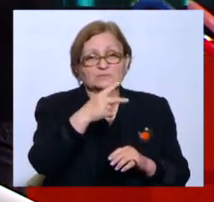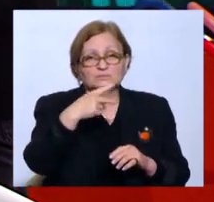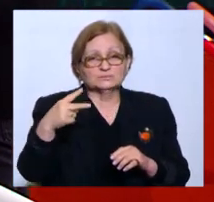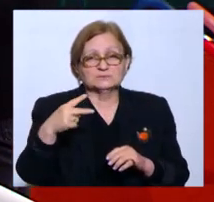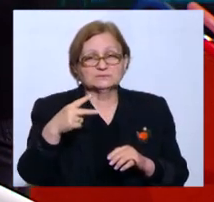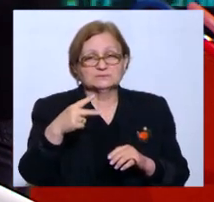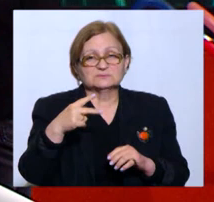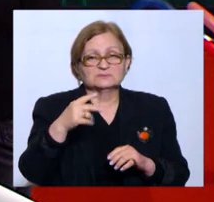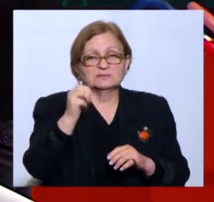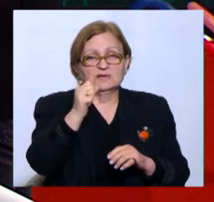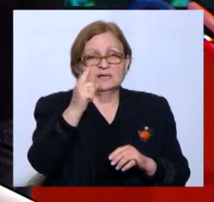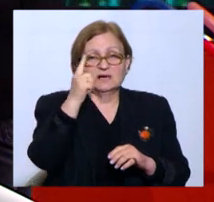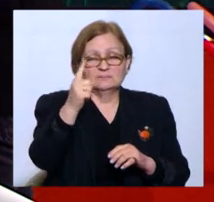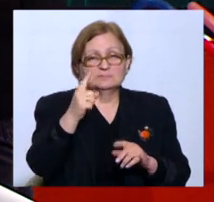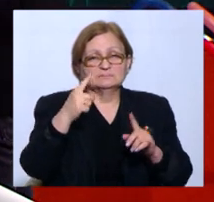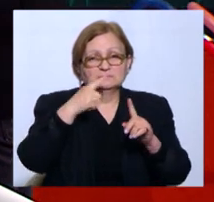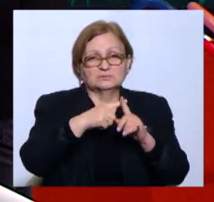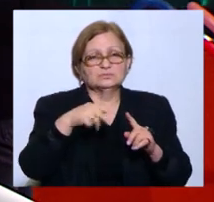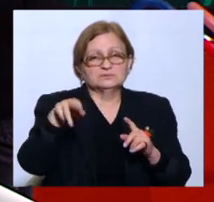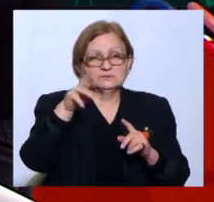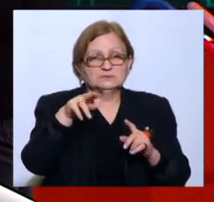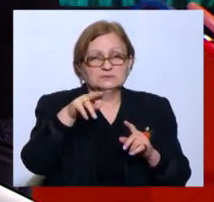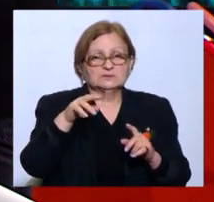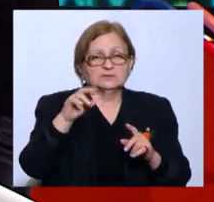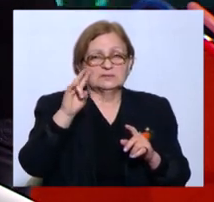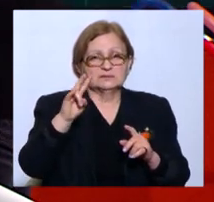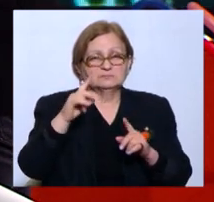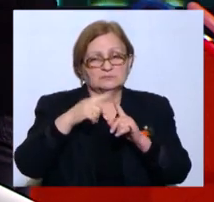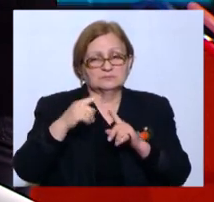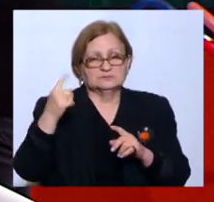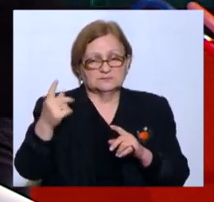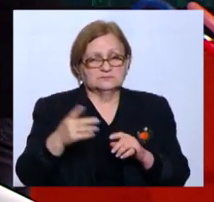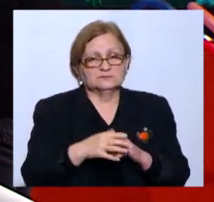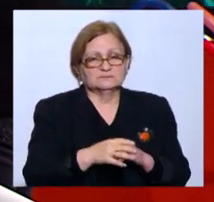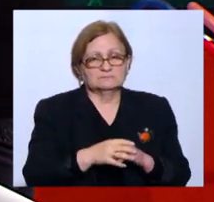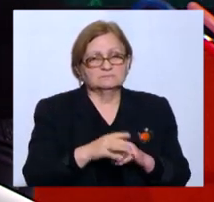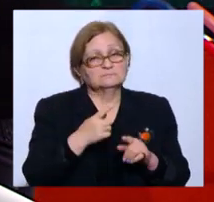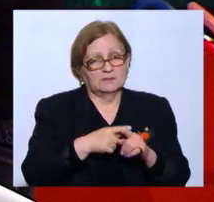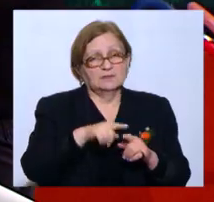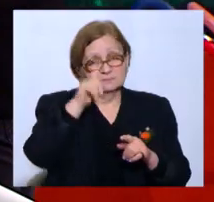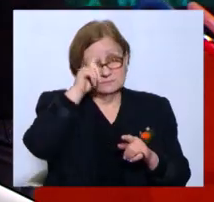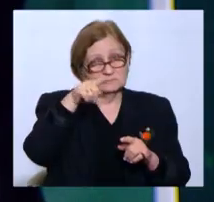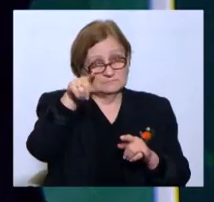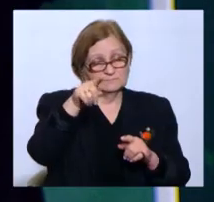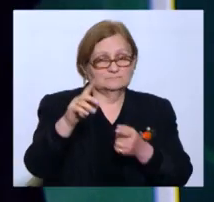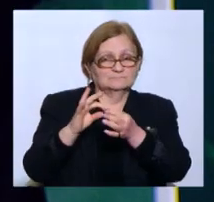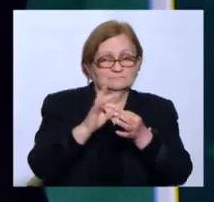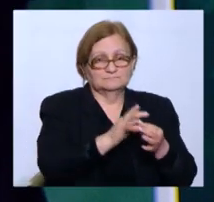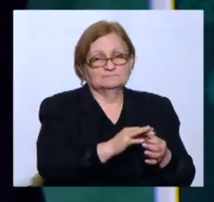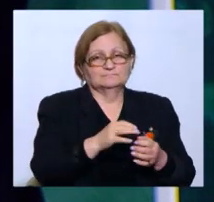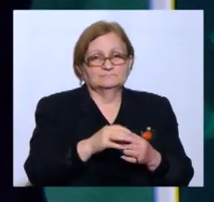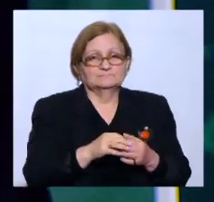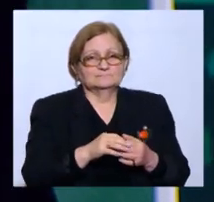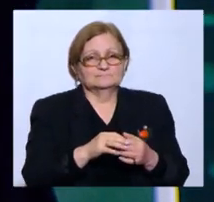უდრის A პირველს პლუს D N მინუს 1. აი ეს გამრავლებული ცოტა